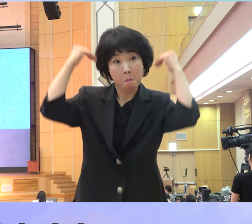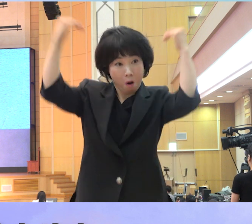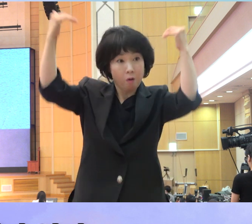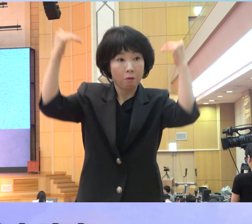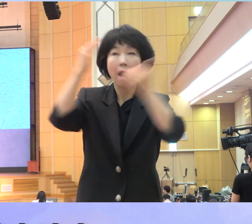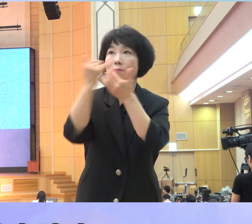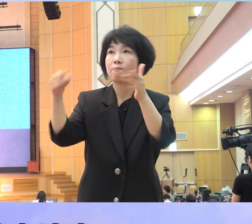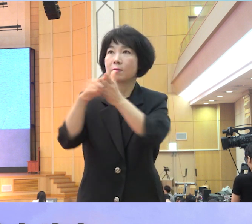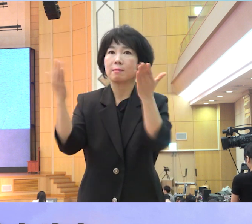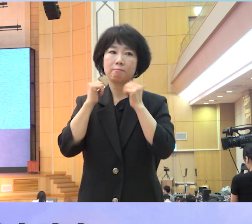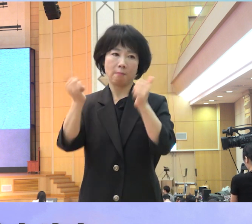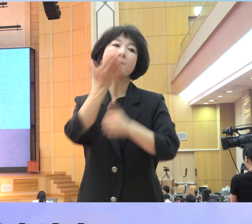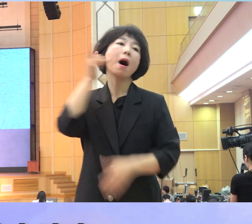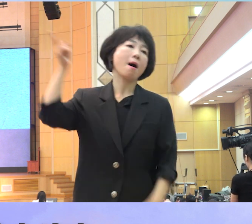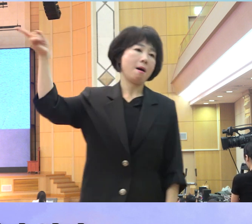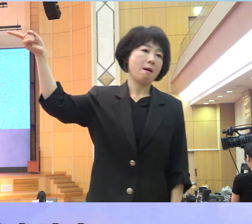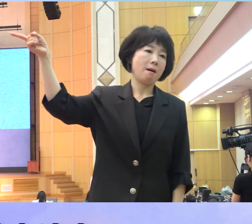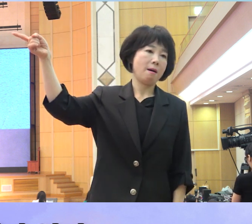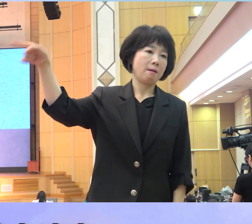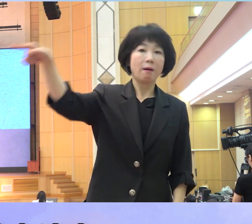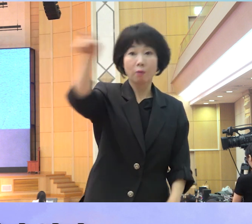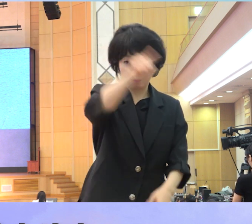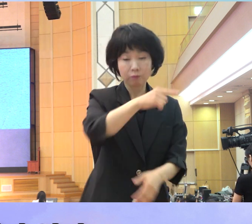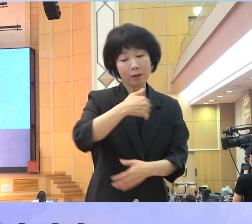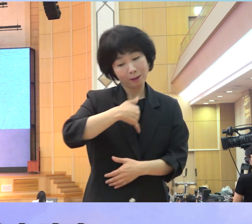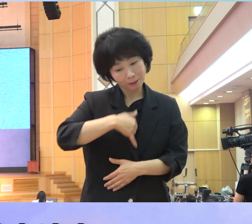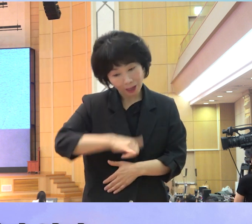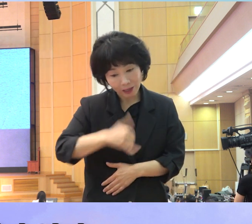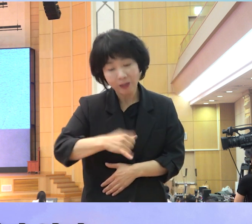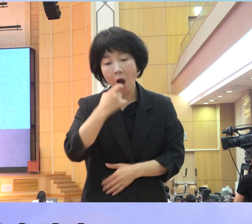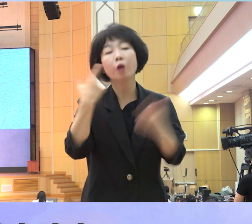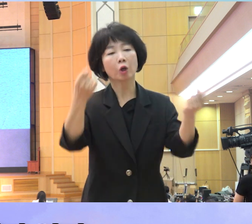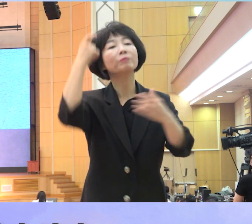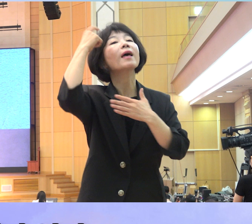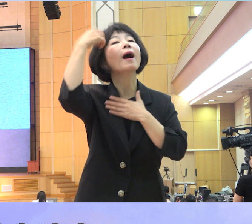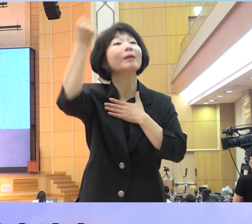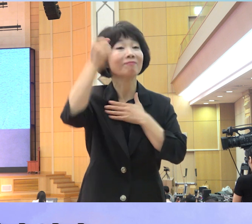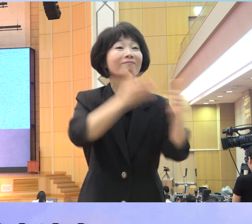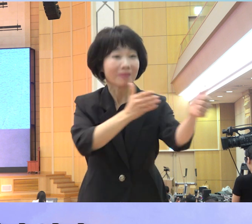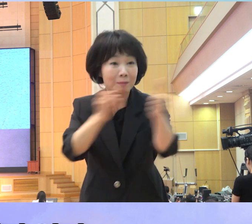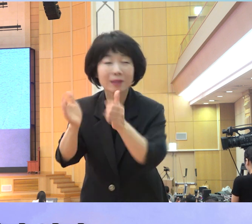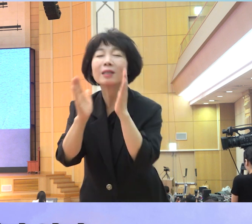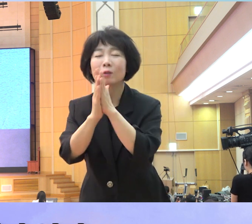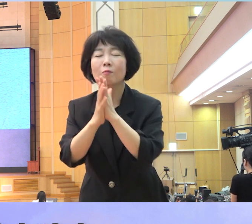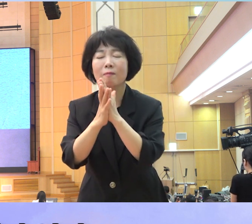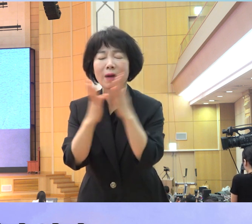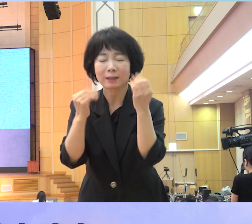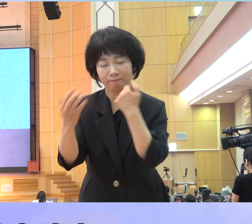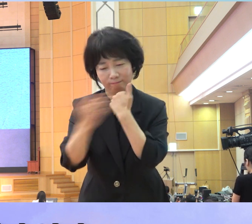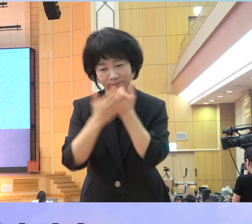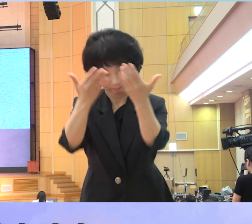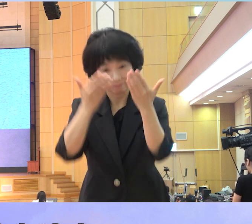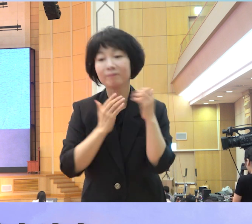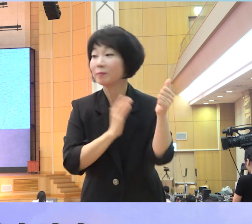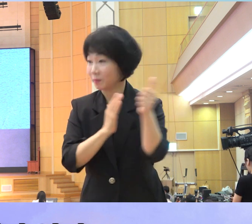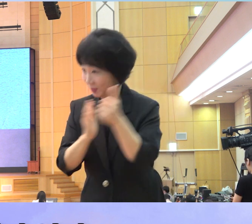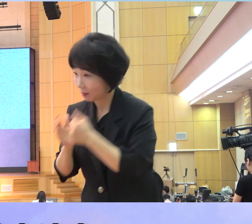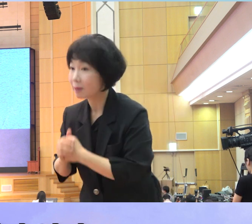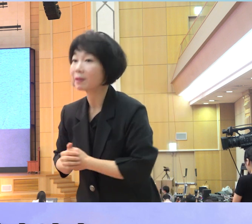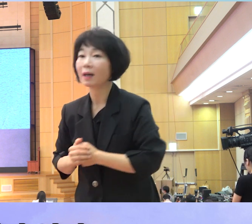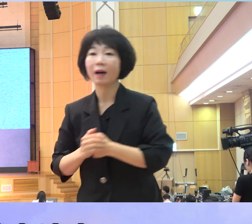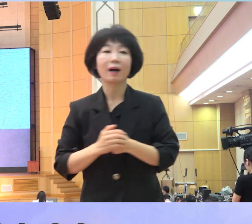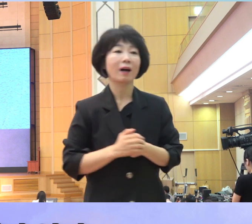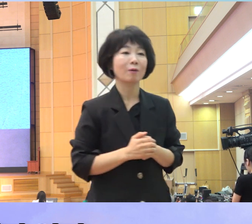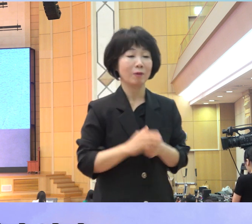되고 하니까 여러분의 자녀들 아닙니까? 그죠? 우리의 자녀들이잖아요. 그러니까 많이 기도해 주시고 이 캠프를 통해서 은혜